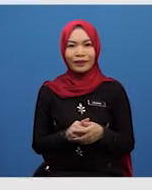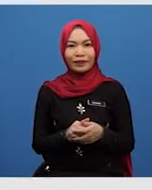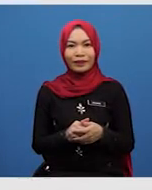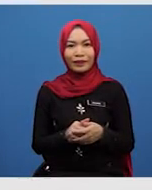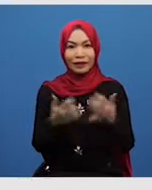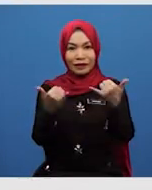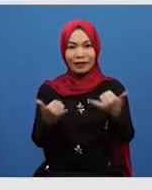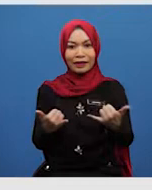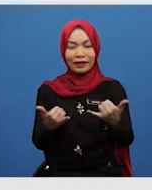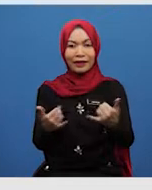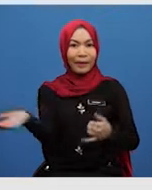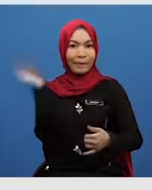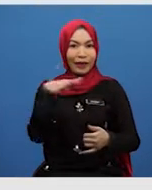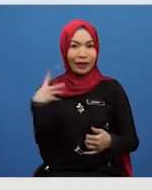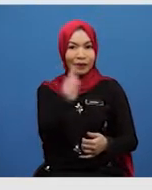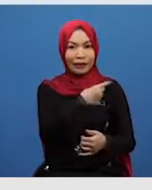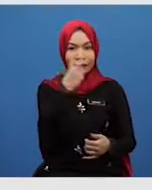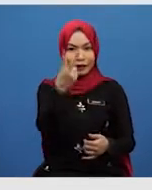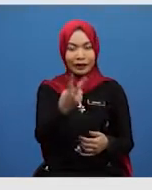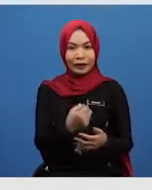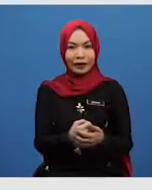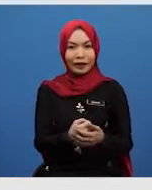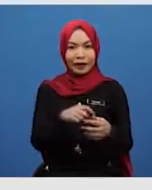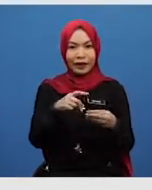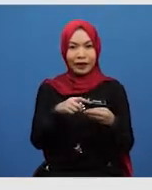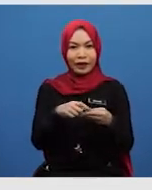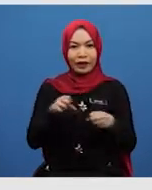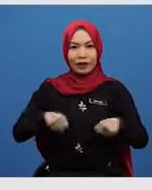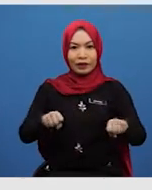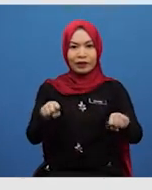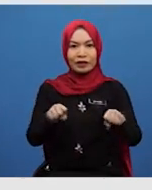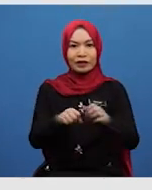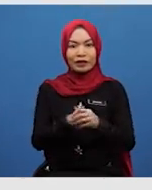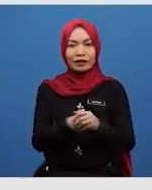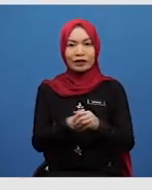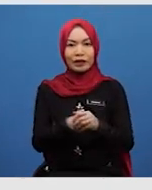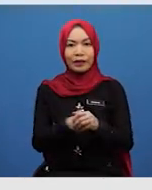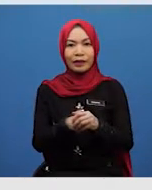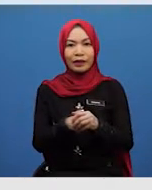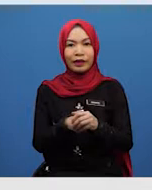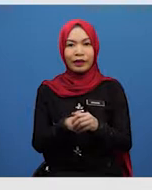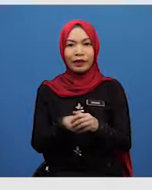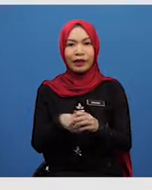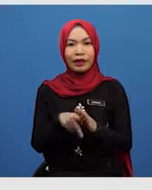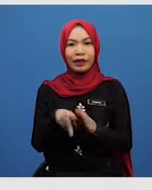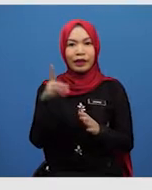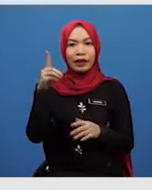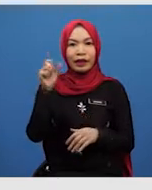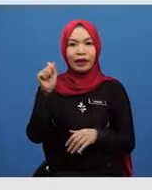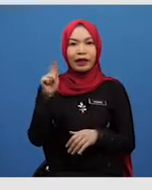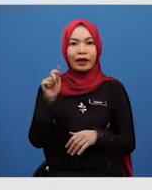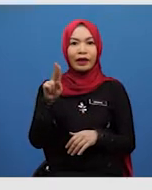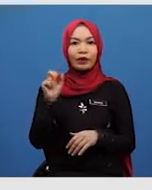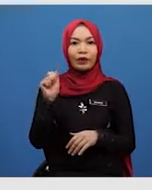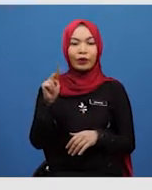Sekarang mari kita lihat pula tentang sistem kedatuan this Rawa 6 pekaro